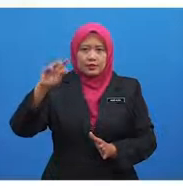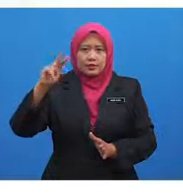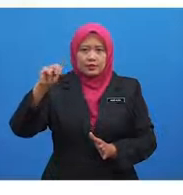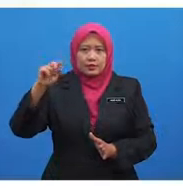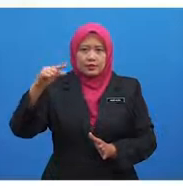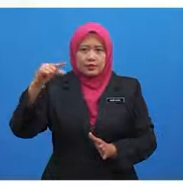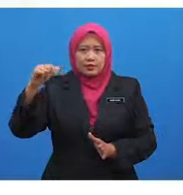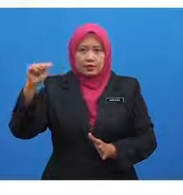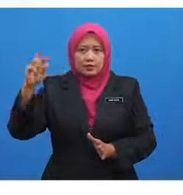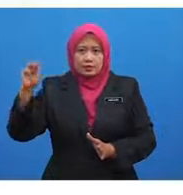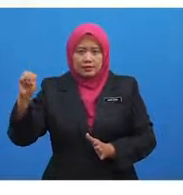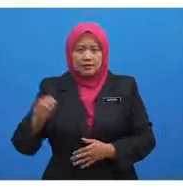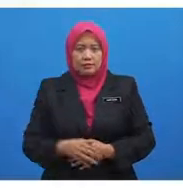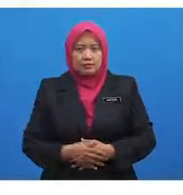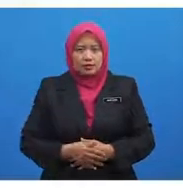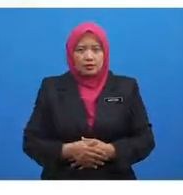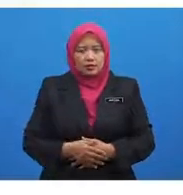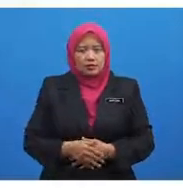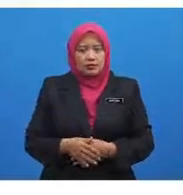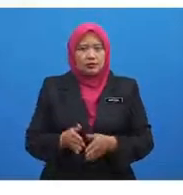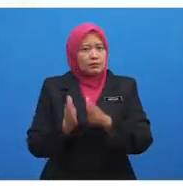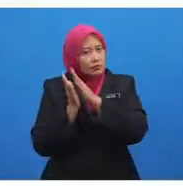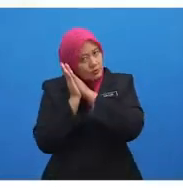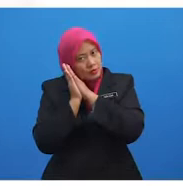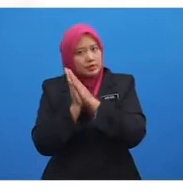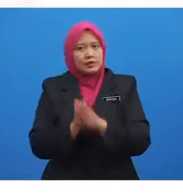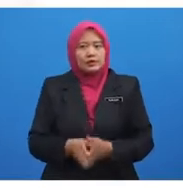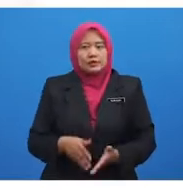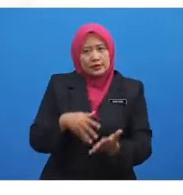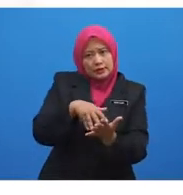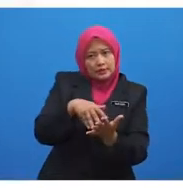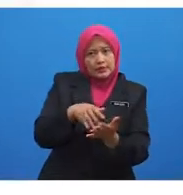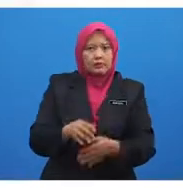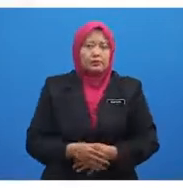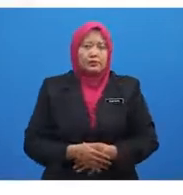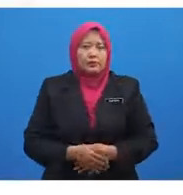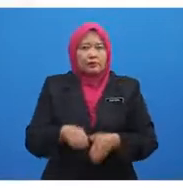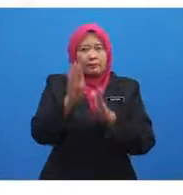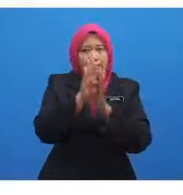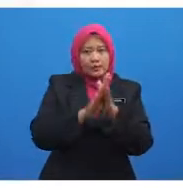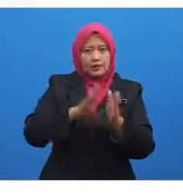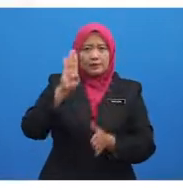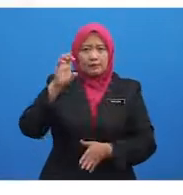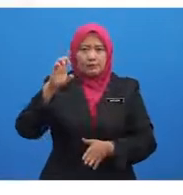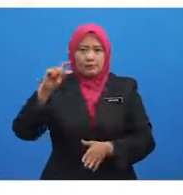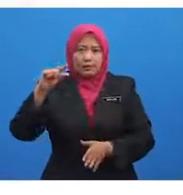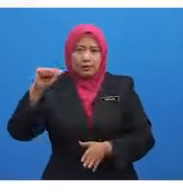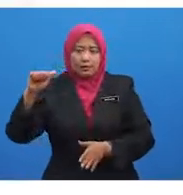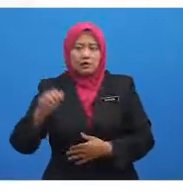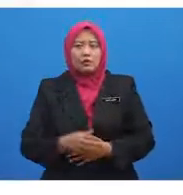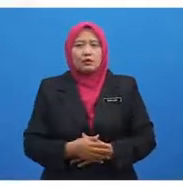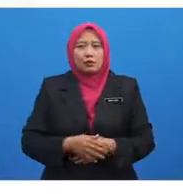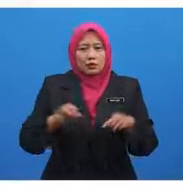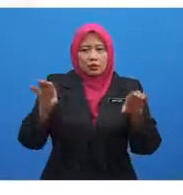lunglai. Perkataan yang terakhir ialah perkataan berbega. Berbega ialah